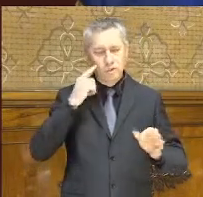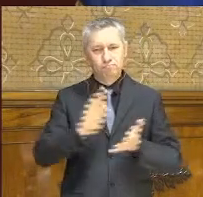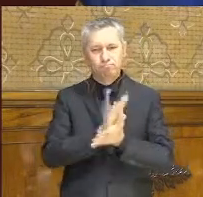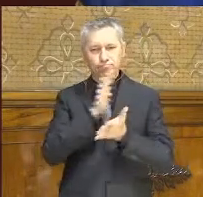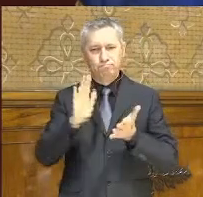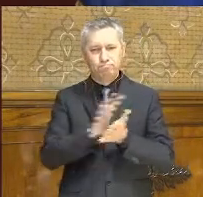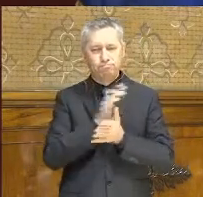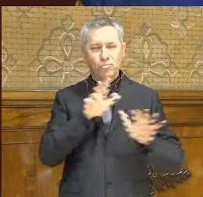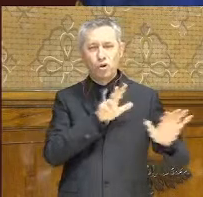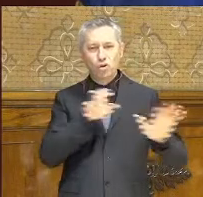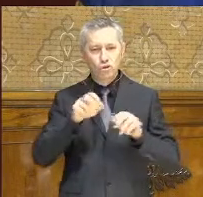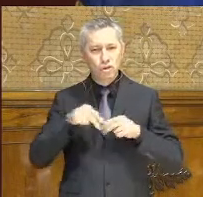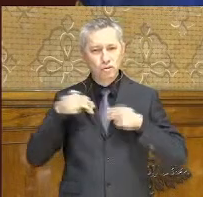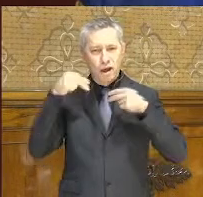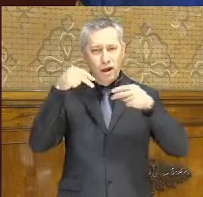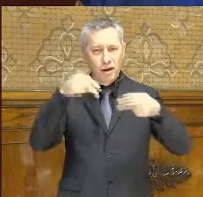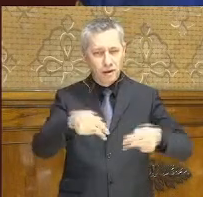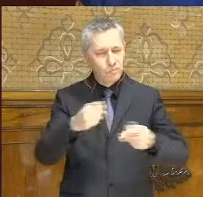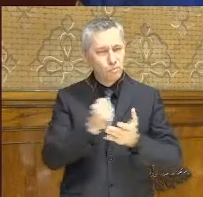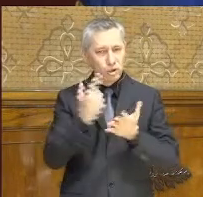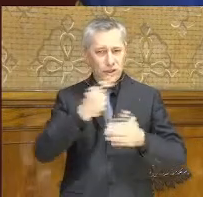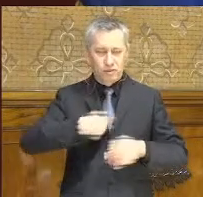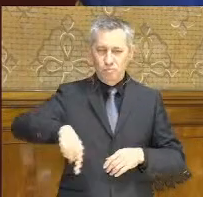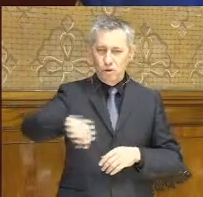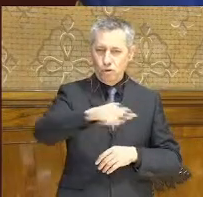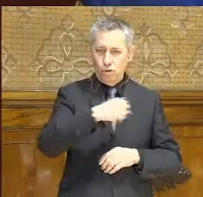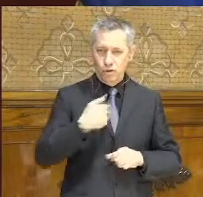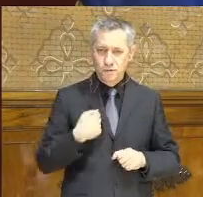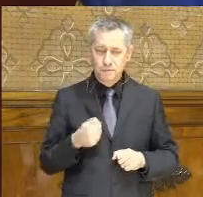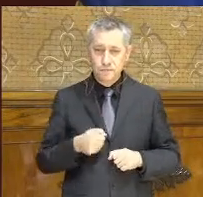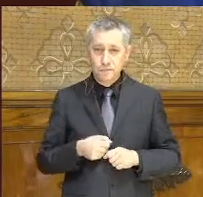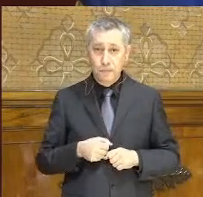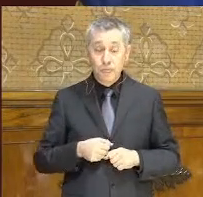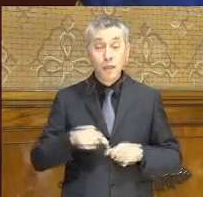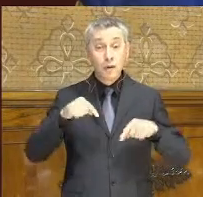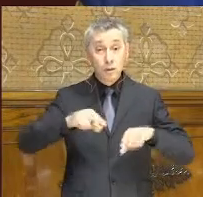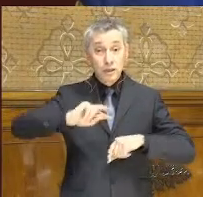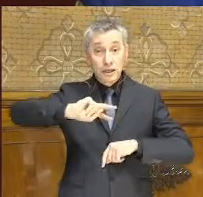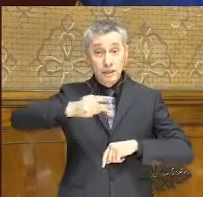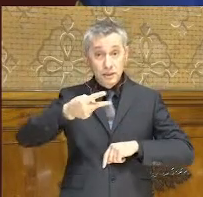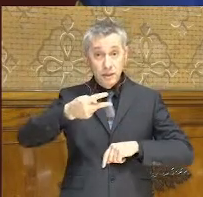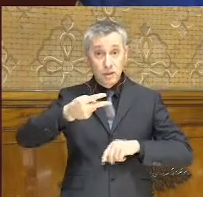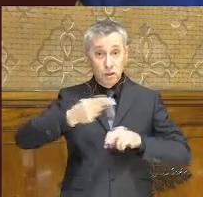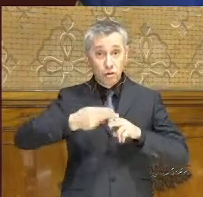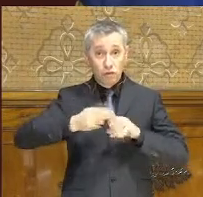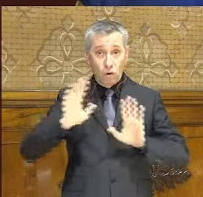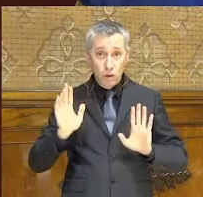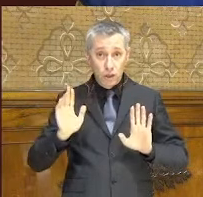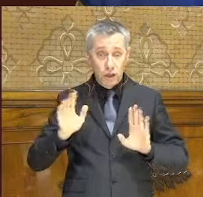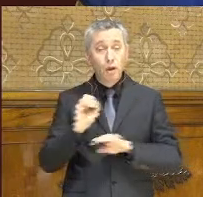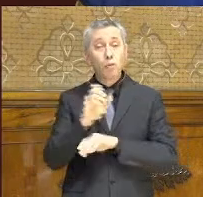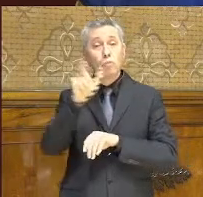questi 800 anni così importanti. È la seconda volta che il professor Homi Bhabha